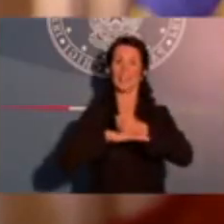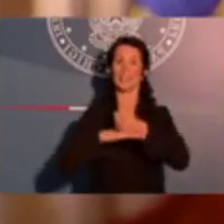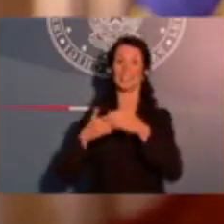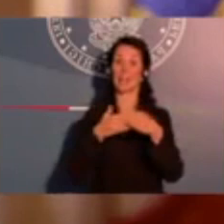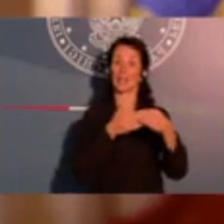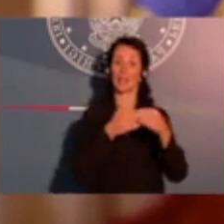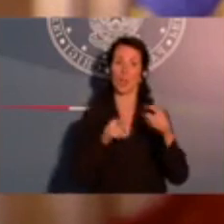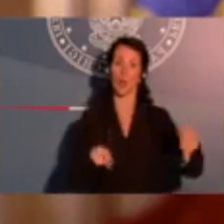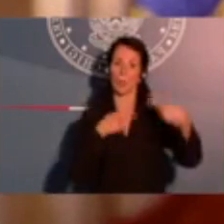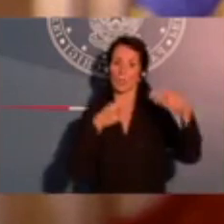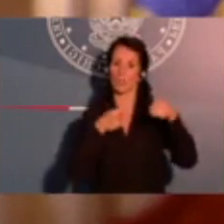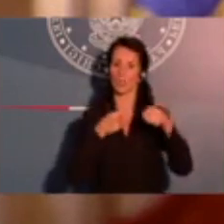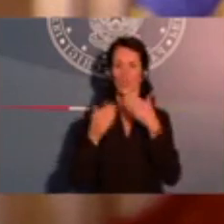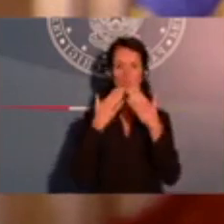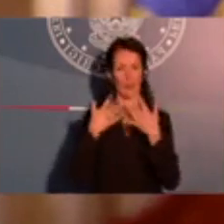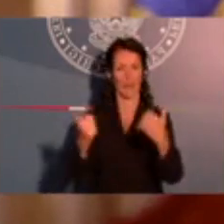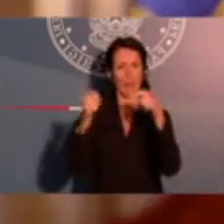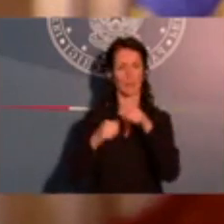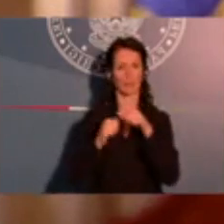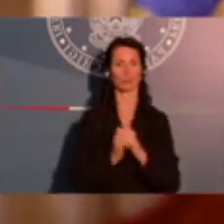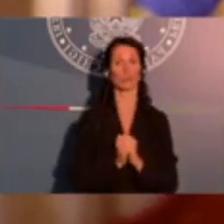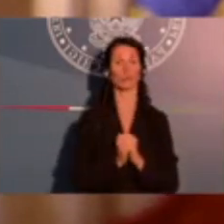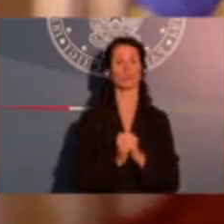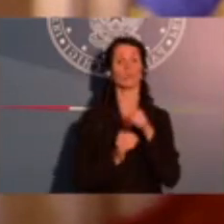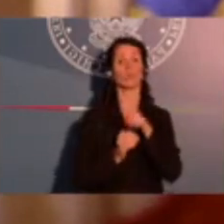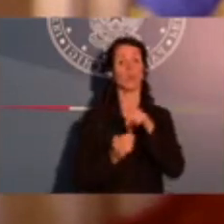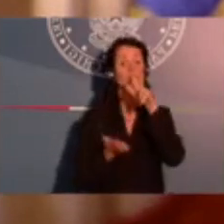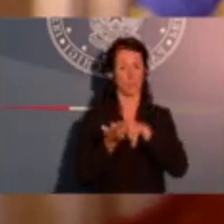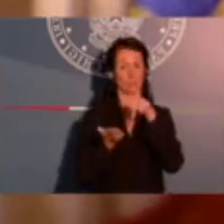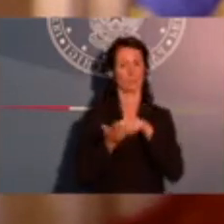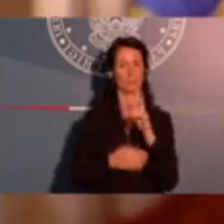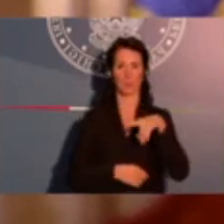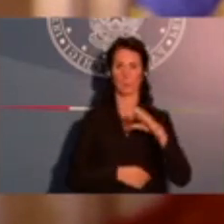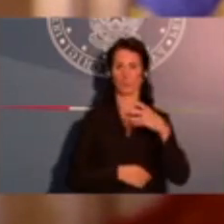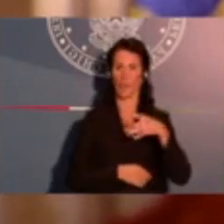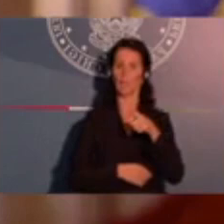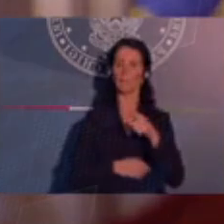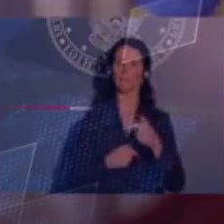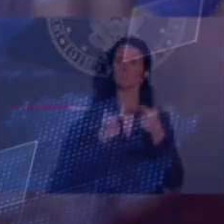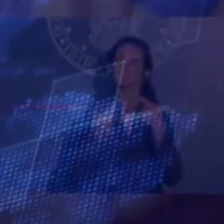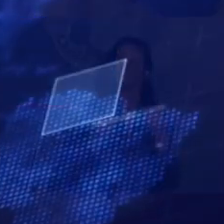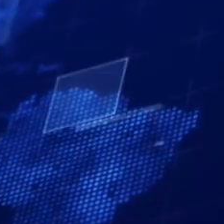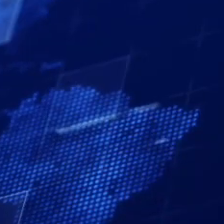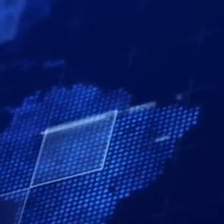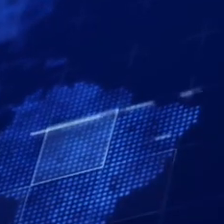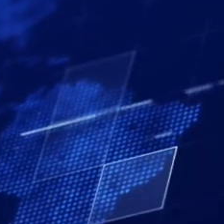rispetto delle norme di distanziamento sociale e senza alcun assembramento conclude il presidente del consiglio